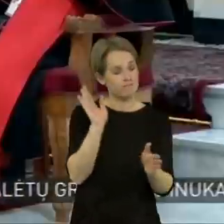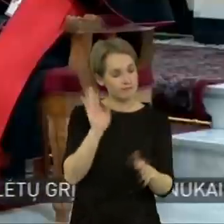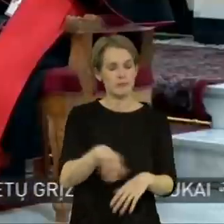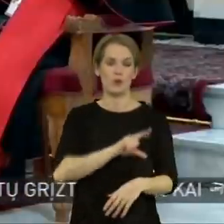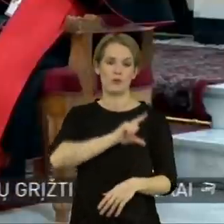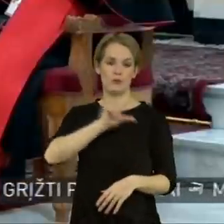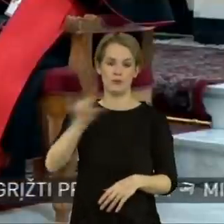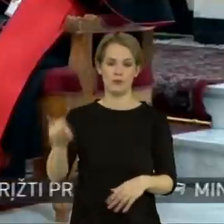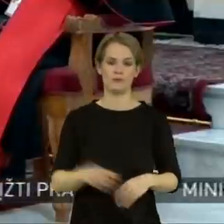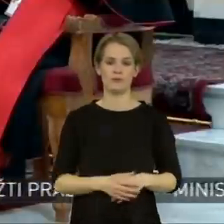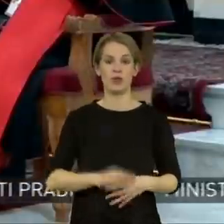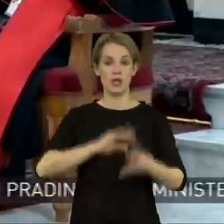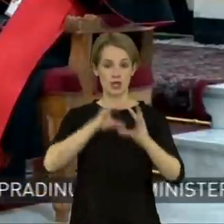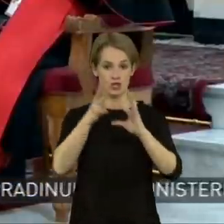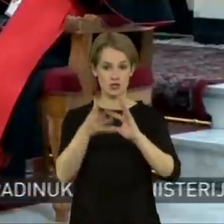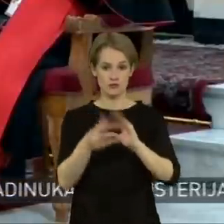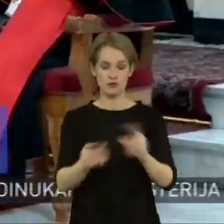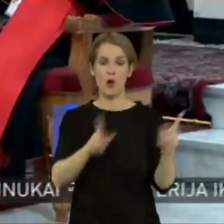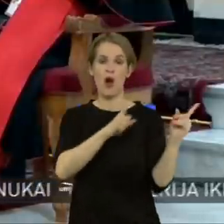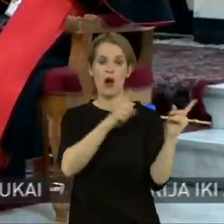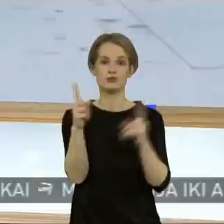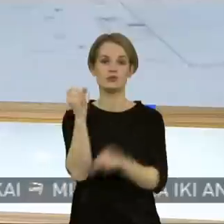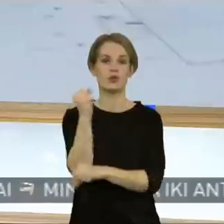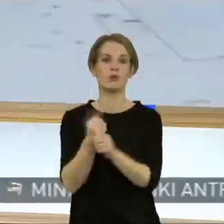paskirti 10 tūkstančių pareigūnų.